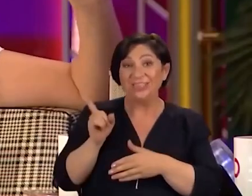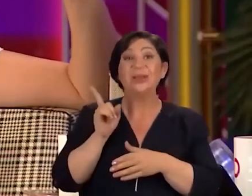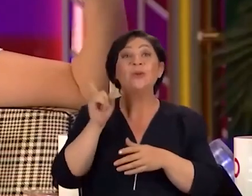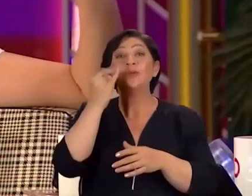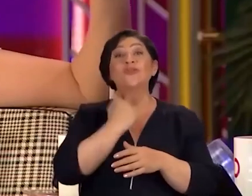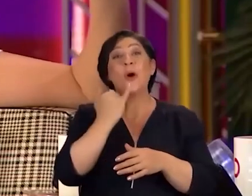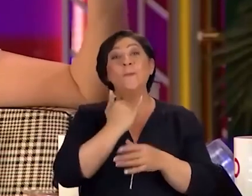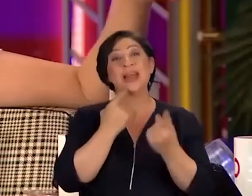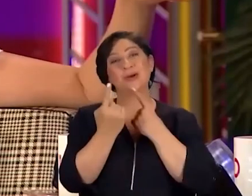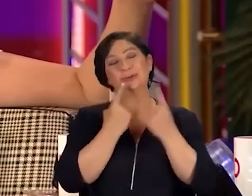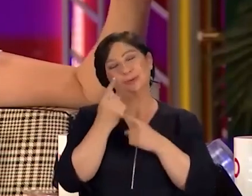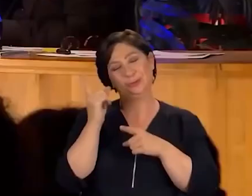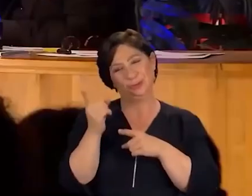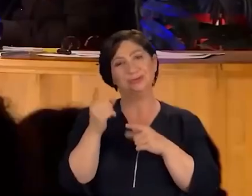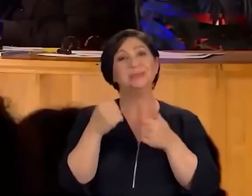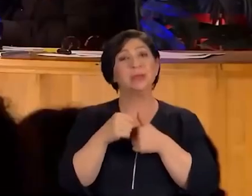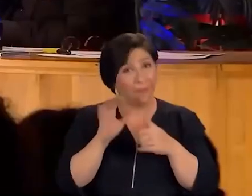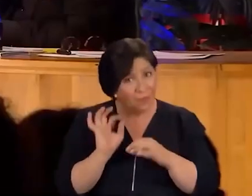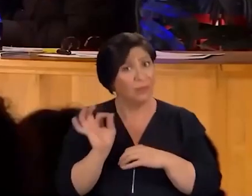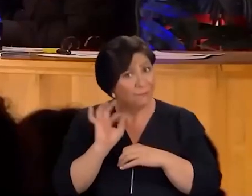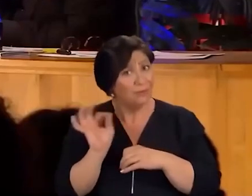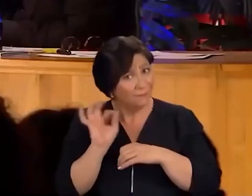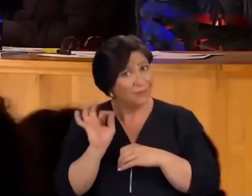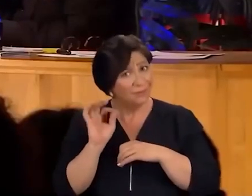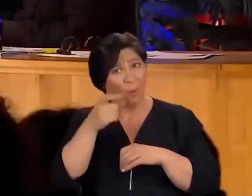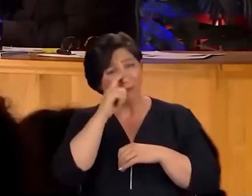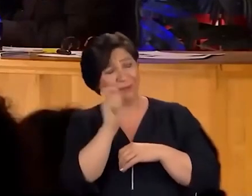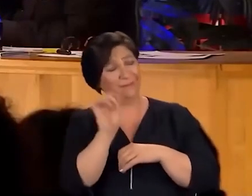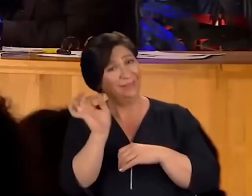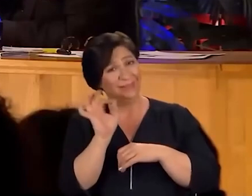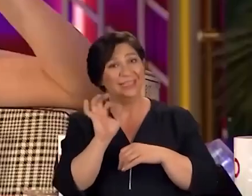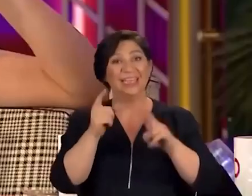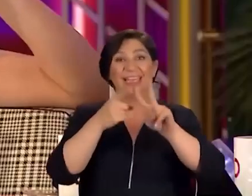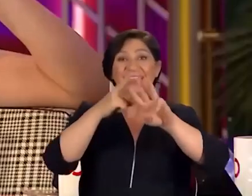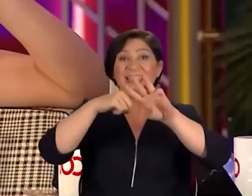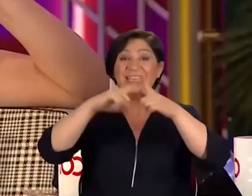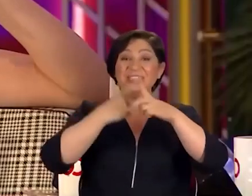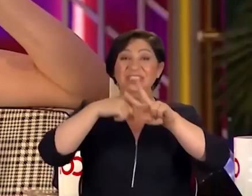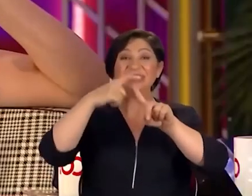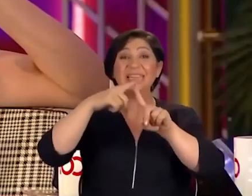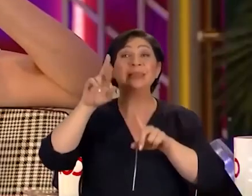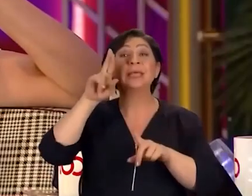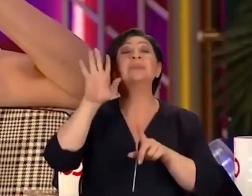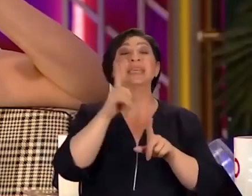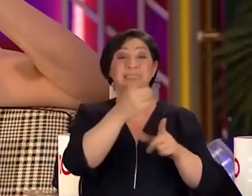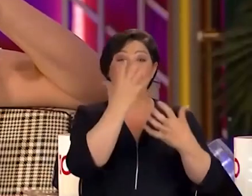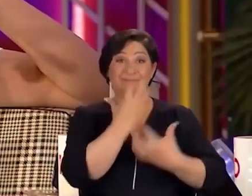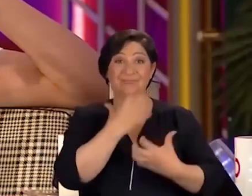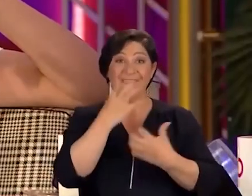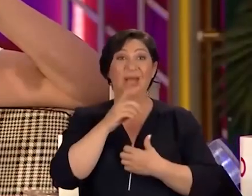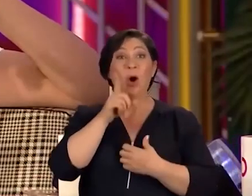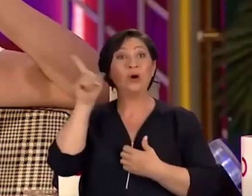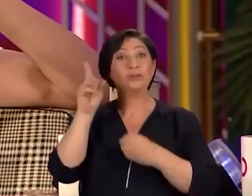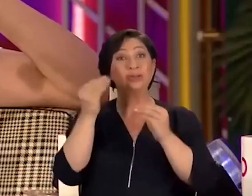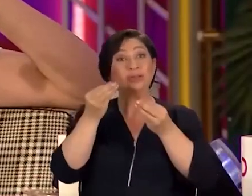yüzden torpilli konuşuyorsun Necat'a kesinlikle. Karşı. Evet. Evet. Yani evet. Necat'ı tanımasaydın benden taraf şu anda onu çocuk